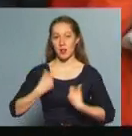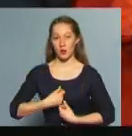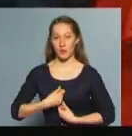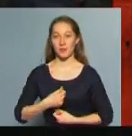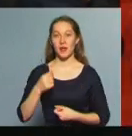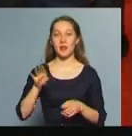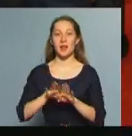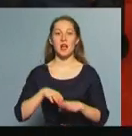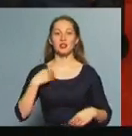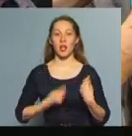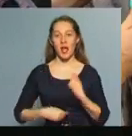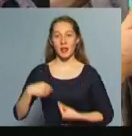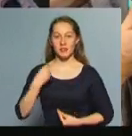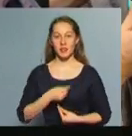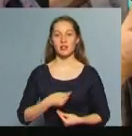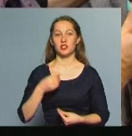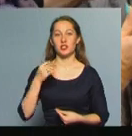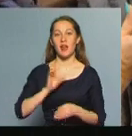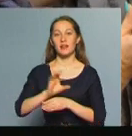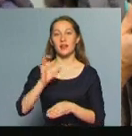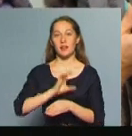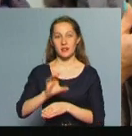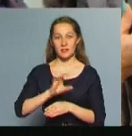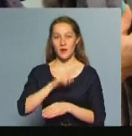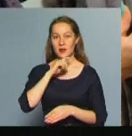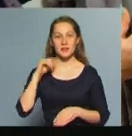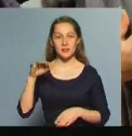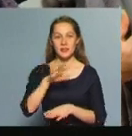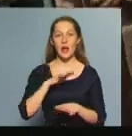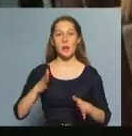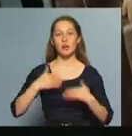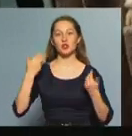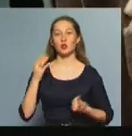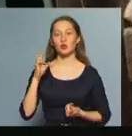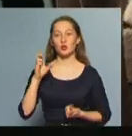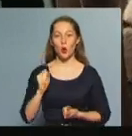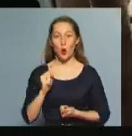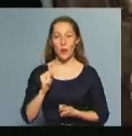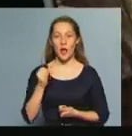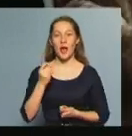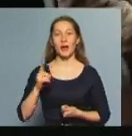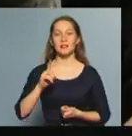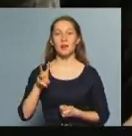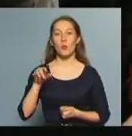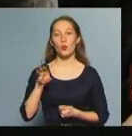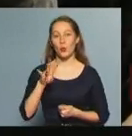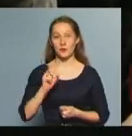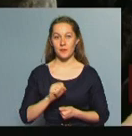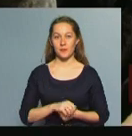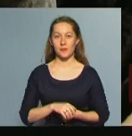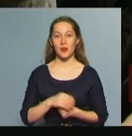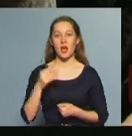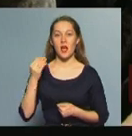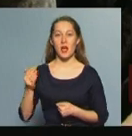финского качества и новинки от российских производителей. Облегченные шубы из стриженного австралийского мутона. Эти шкуры мы получаем